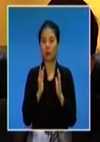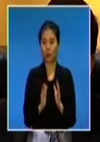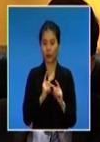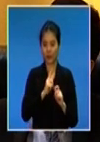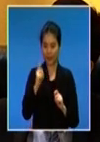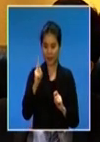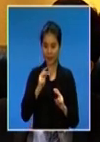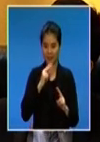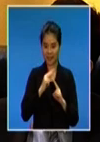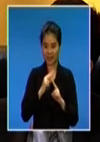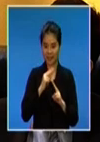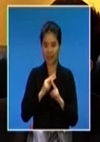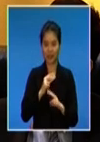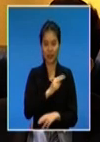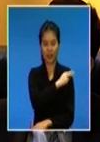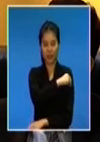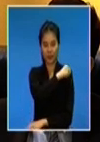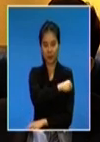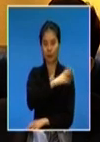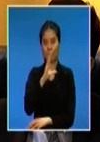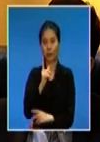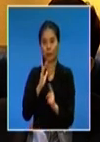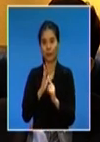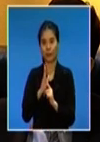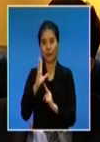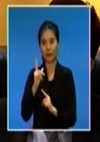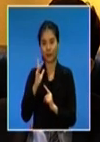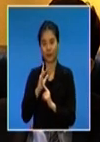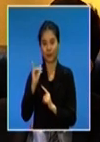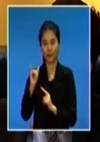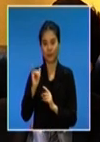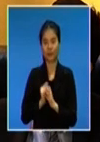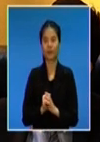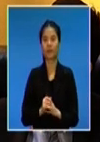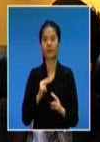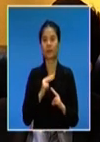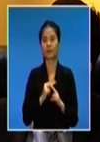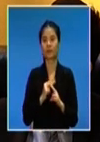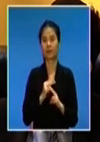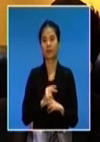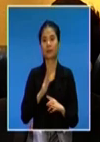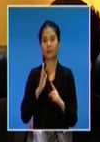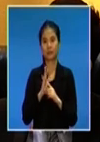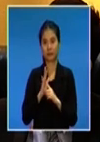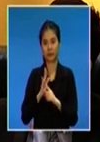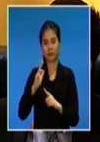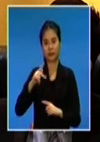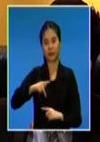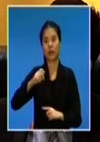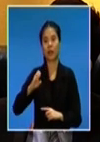ท่านคุณหมอชูชัยนะครับท่านเพิ่มพงษ์แล้วก็ท่านชิดชัยนะ